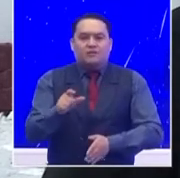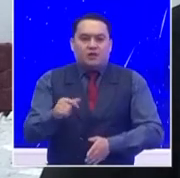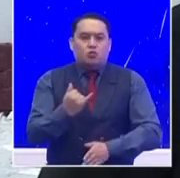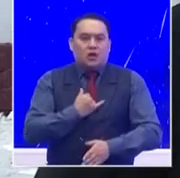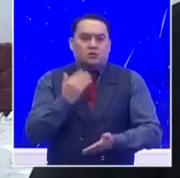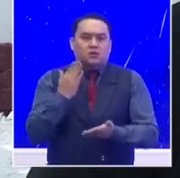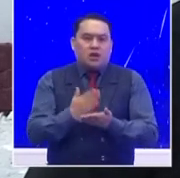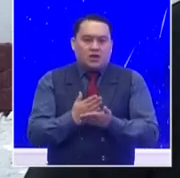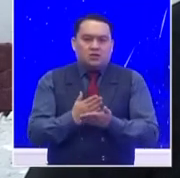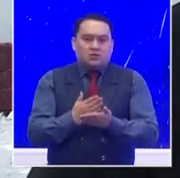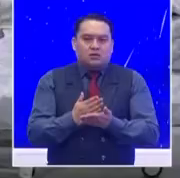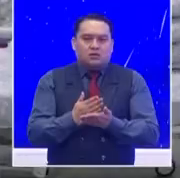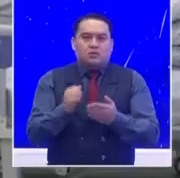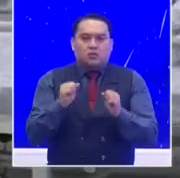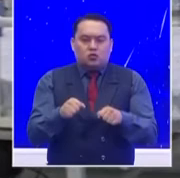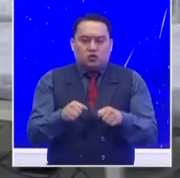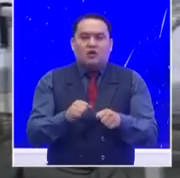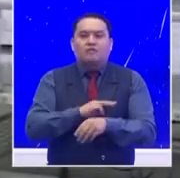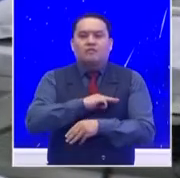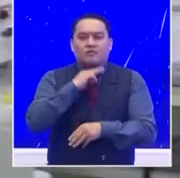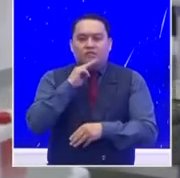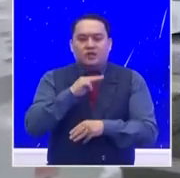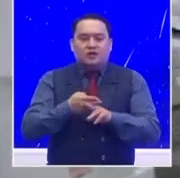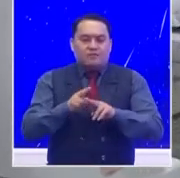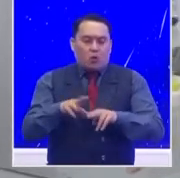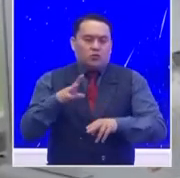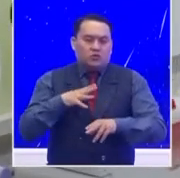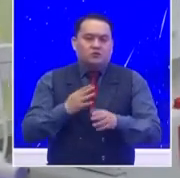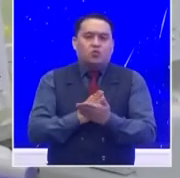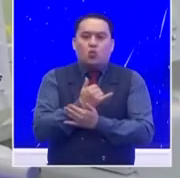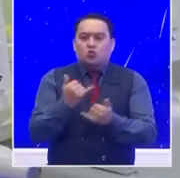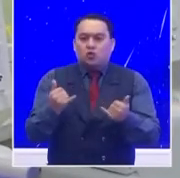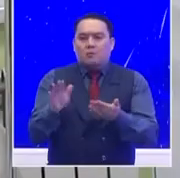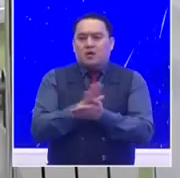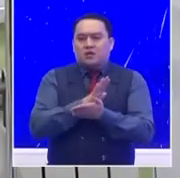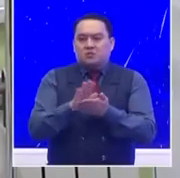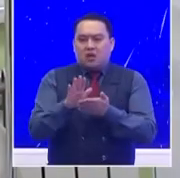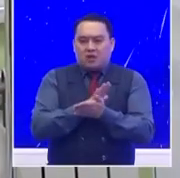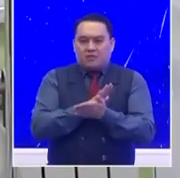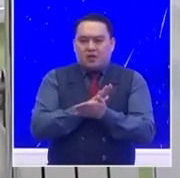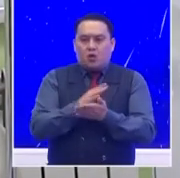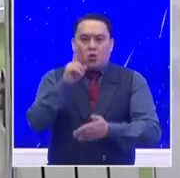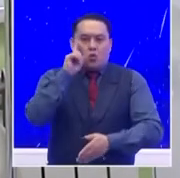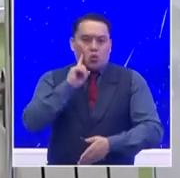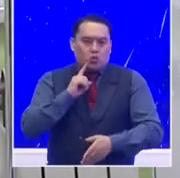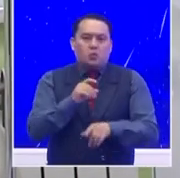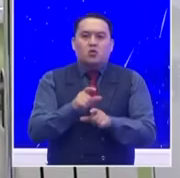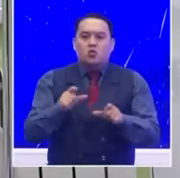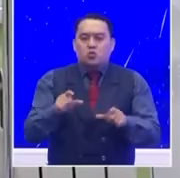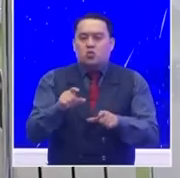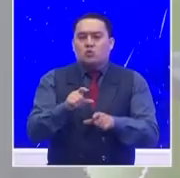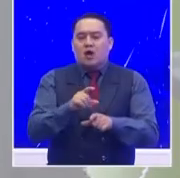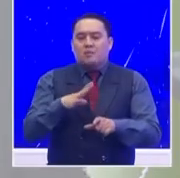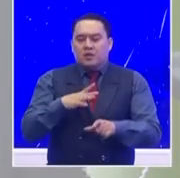нас коечная мощность хватать самое главное пациенты получают все услуги абсолютно бесплатно для удобства больных на первом